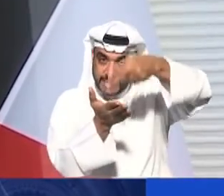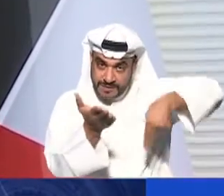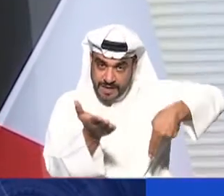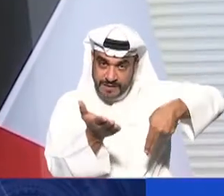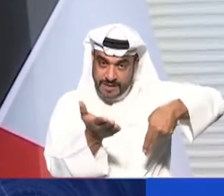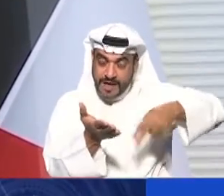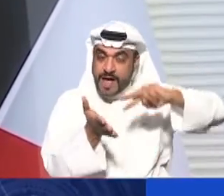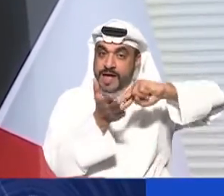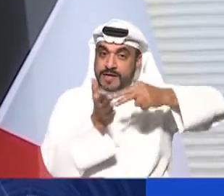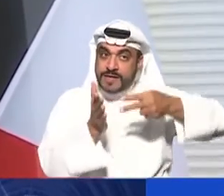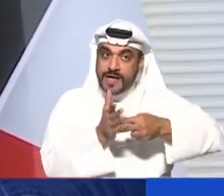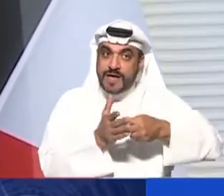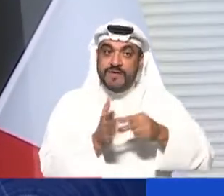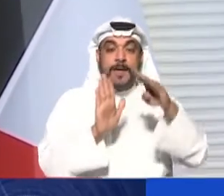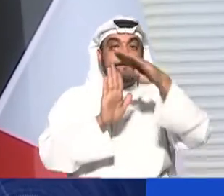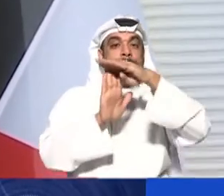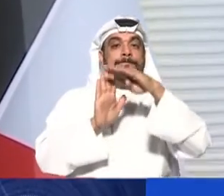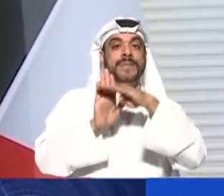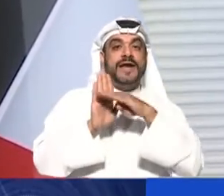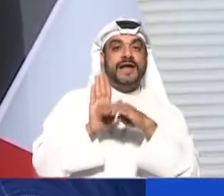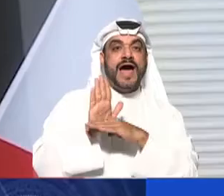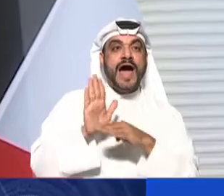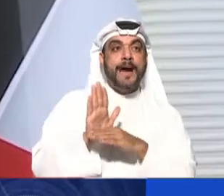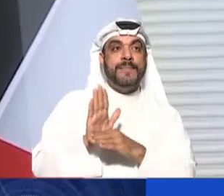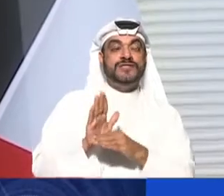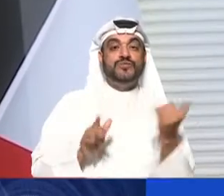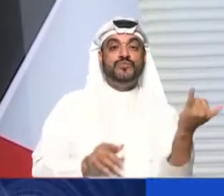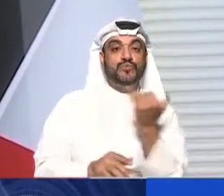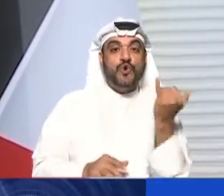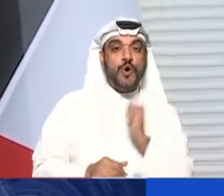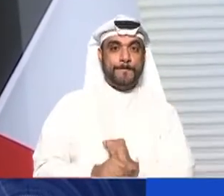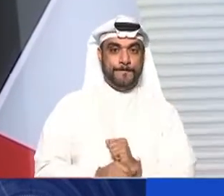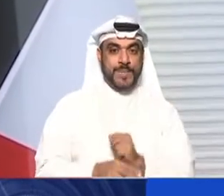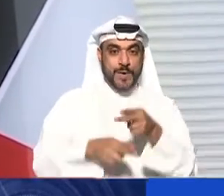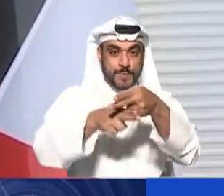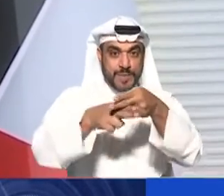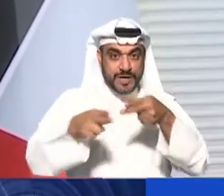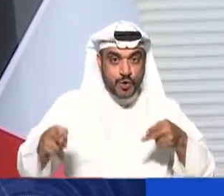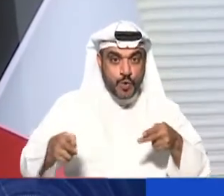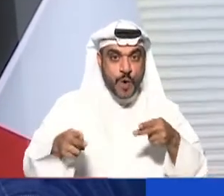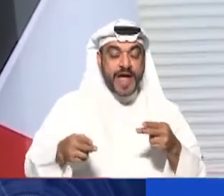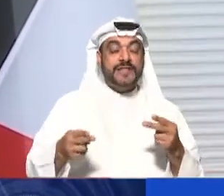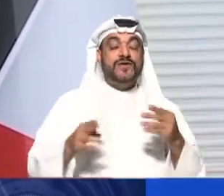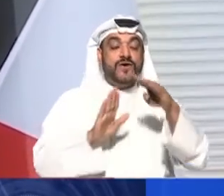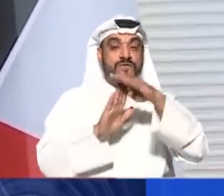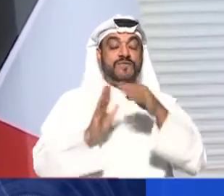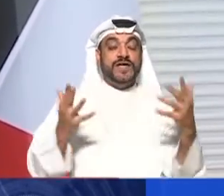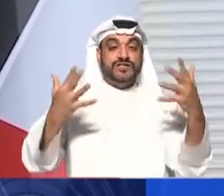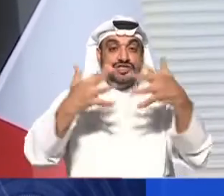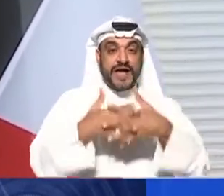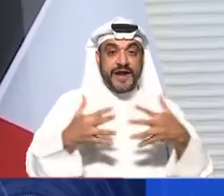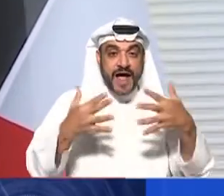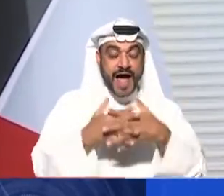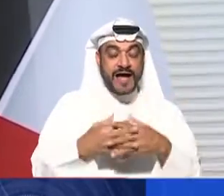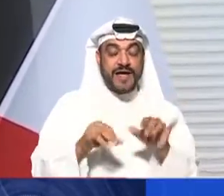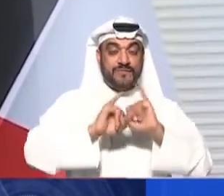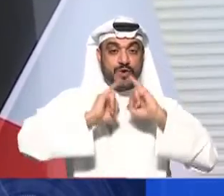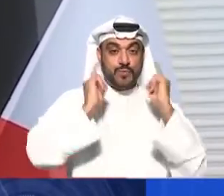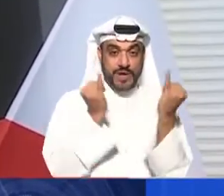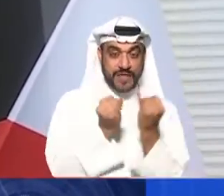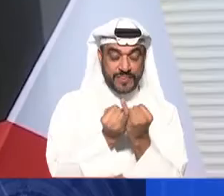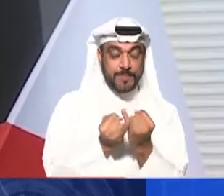لتأطير برنامج شراكة مهمة بين دولة الكويت والمنظمة الدولية